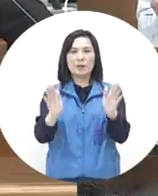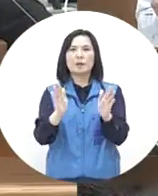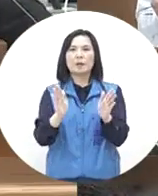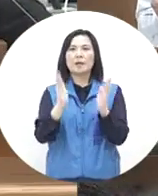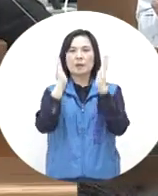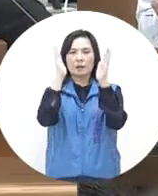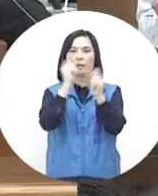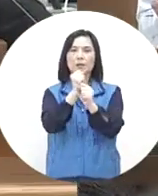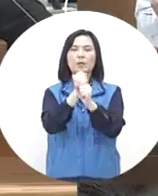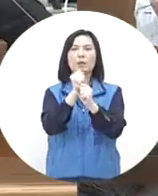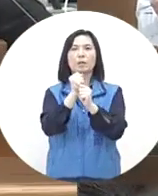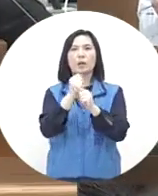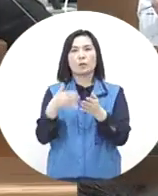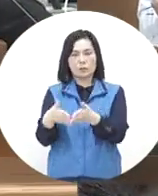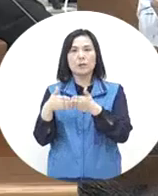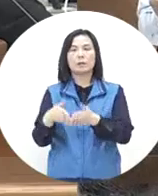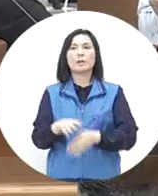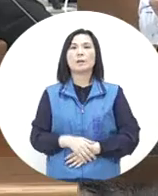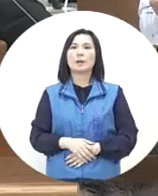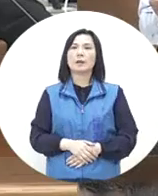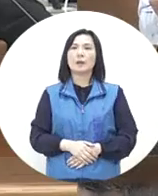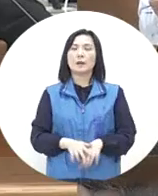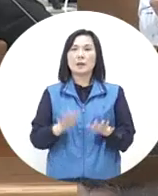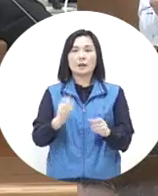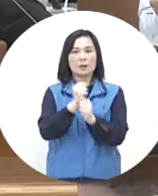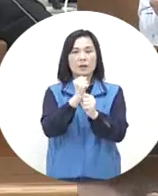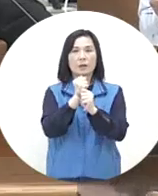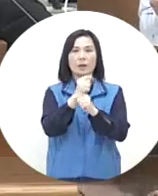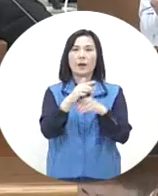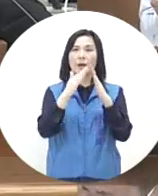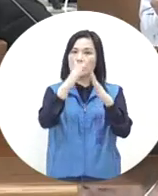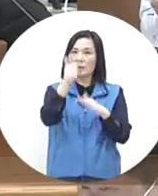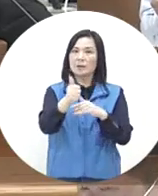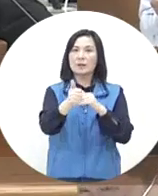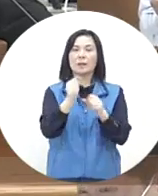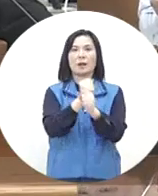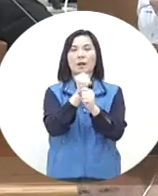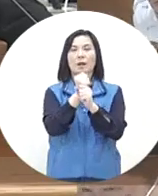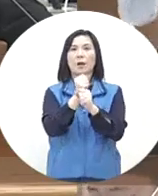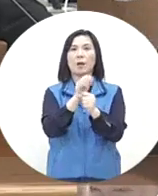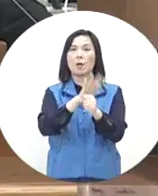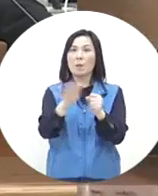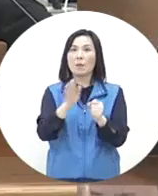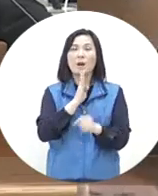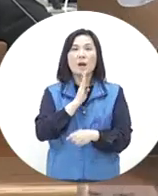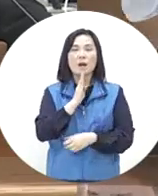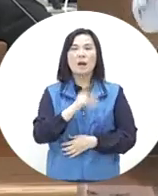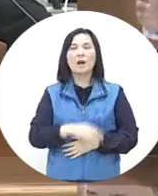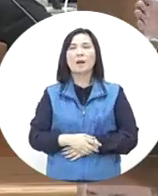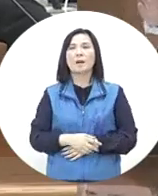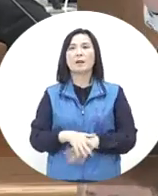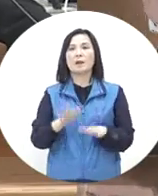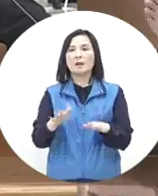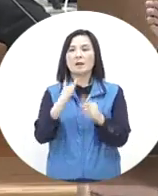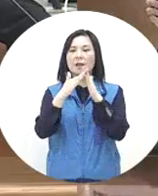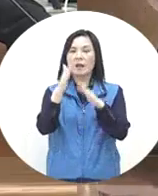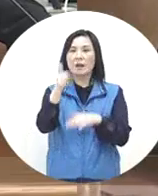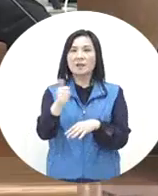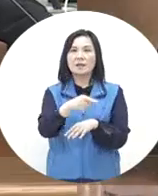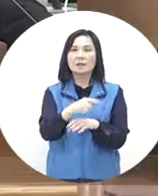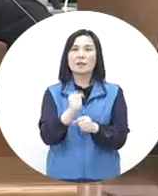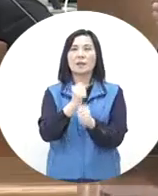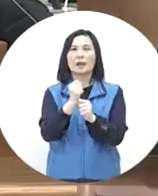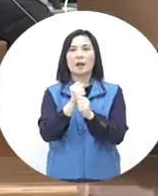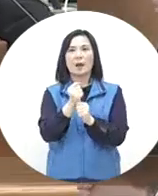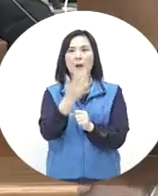思讲，现在做好，你只赶快市长要甲做好。对不对？ 现在都把他做起六，现在起六都做不好，过来洗牙仔。